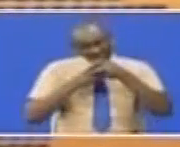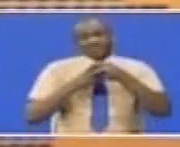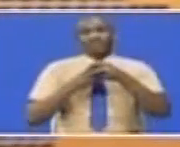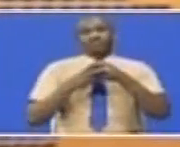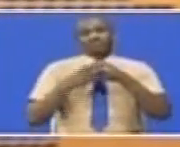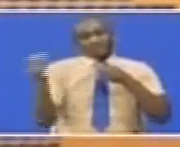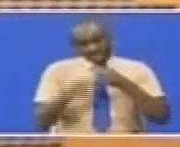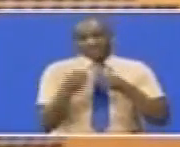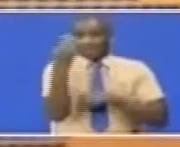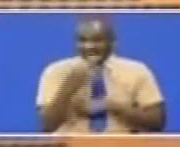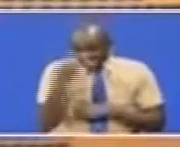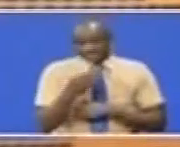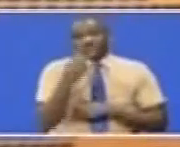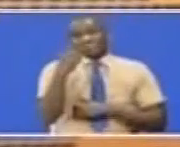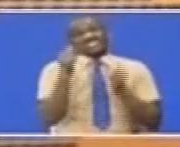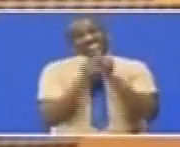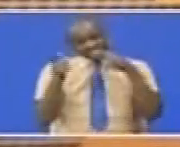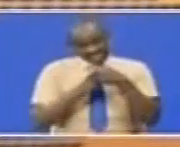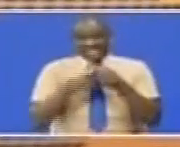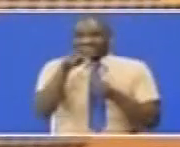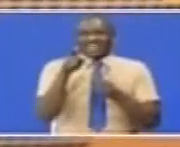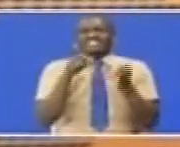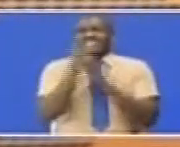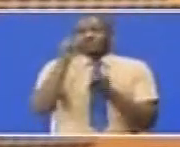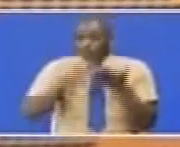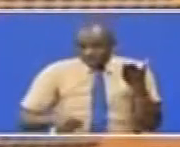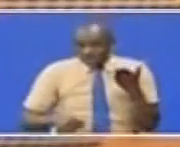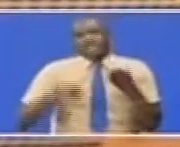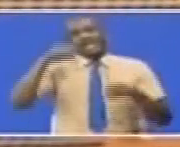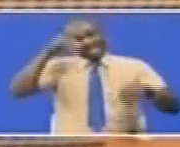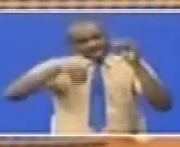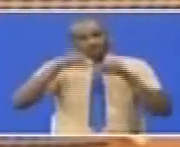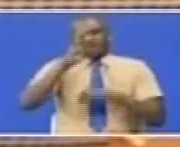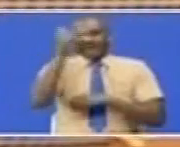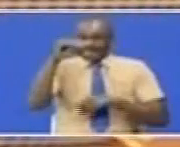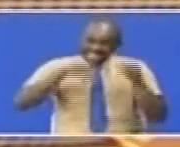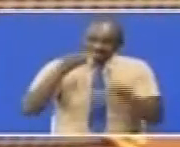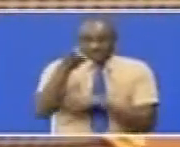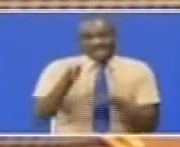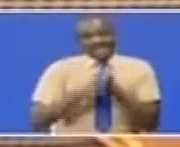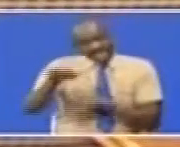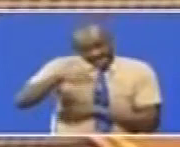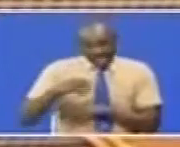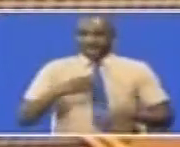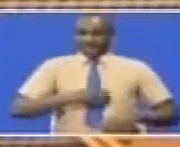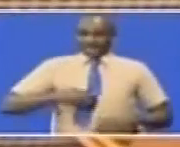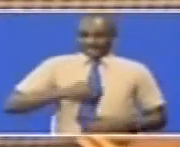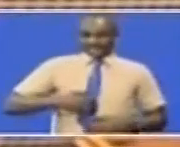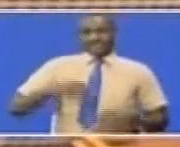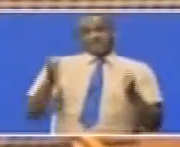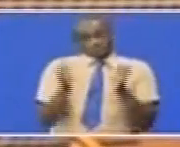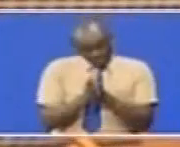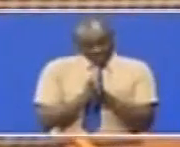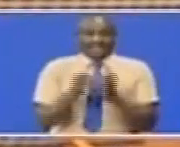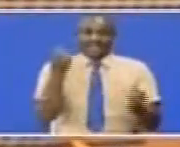Machi mwaka 2016 kuwa siku ya kuandaliwa kwa uchaguzi midogo ya maeneo ya eneo bunge la Malindi na katika kaunti ya